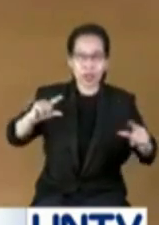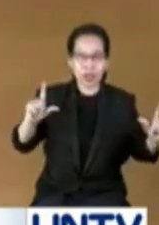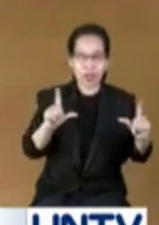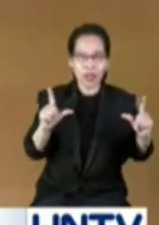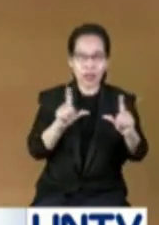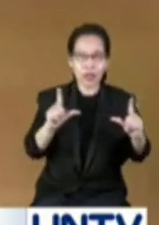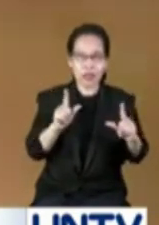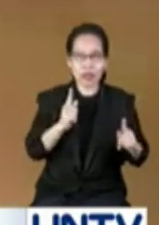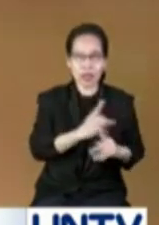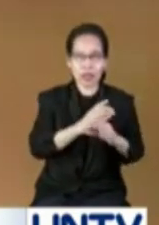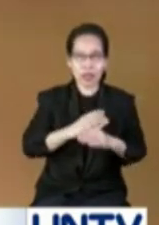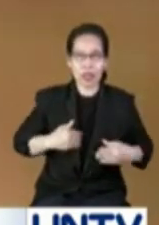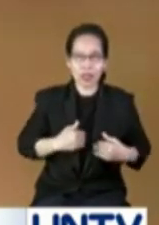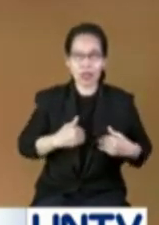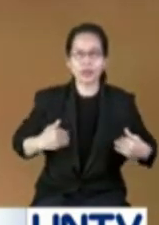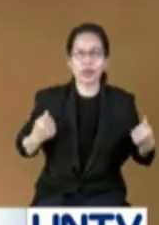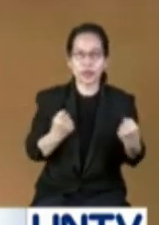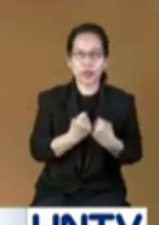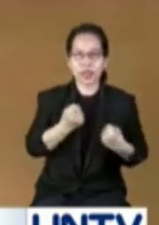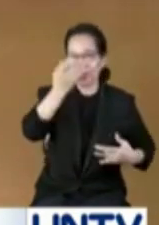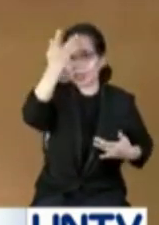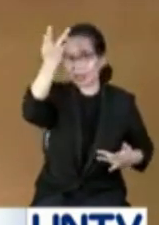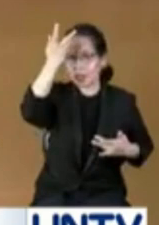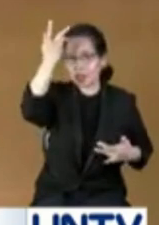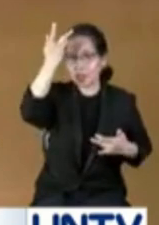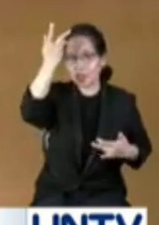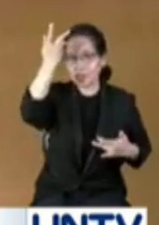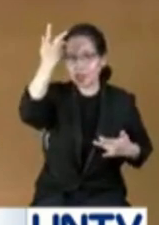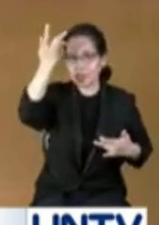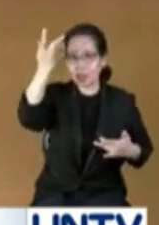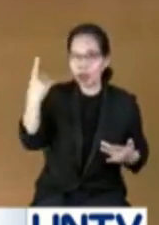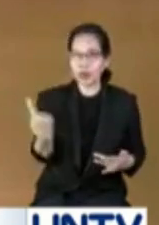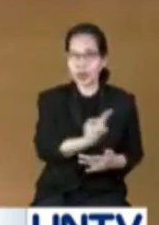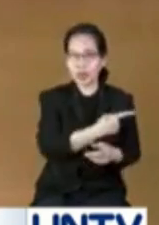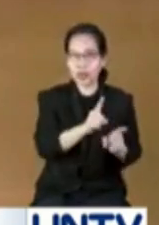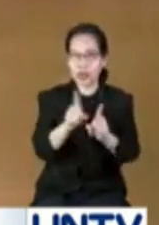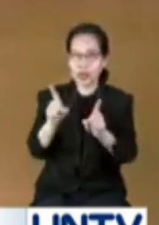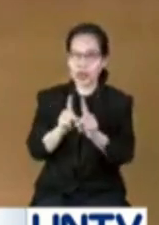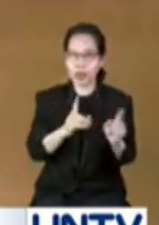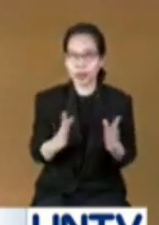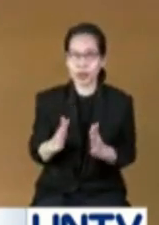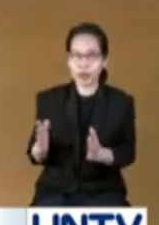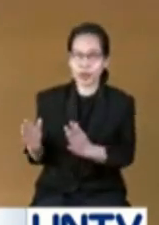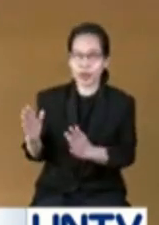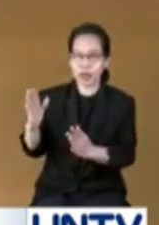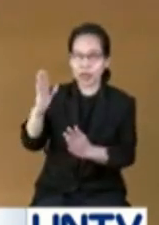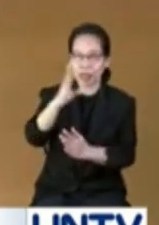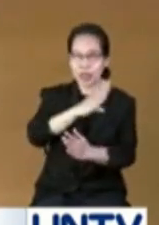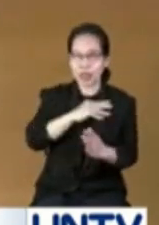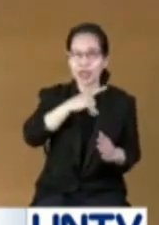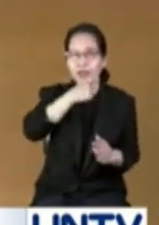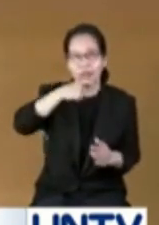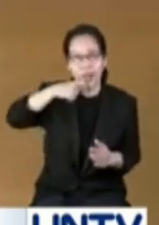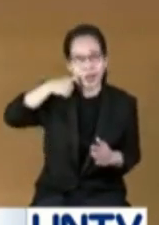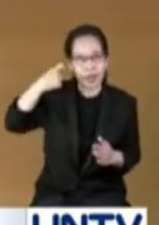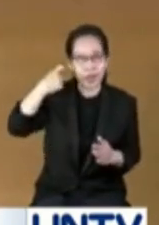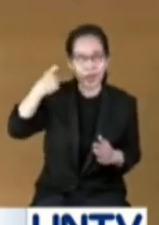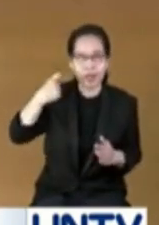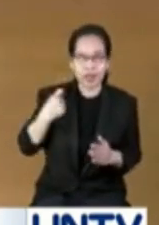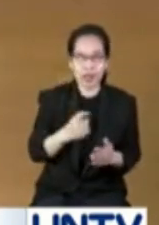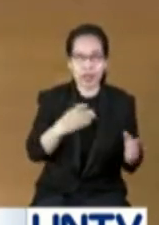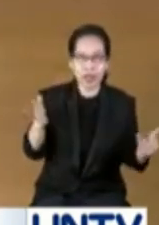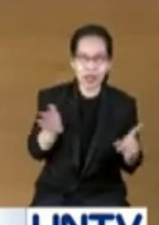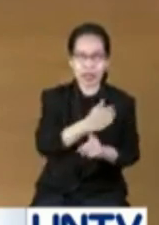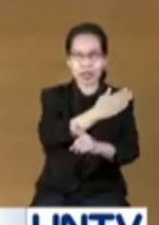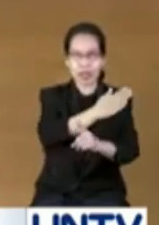bilang panlaban sa sakit. Tayo rin ay naghahanda sa El Nino na nagbabadyang tumama sa mga darating